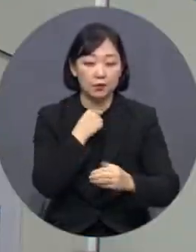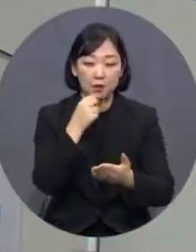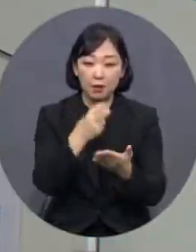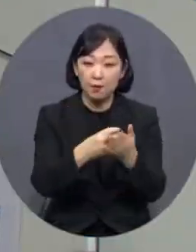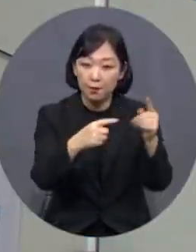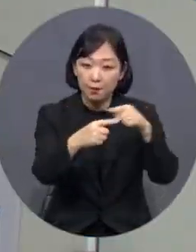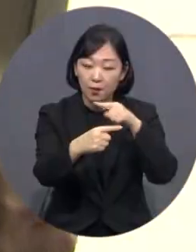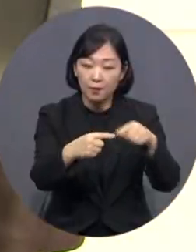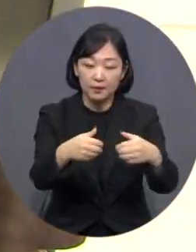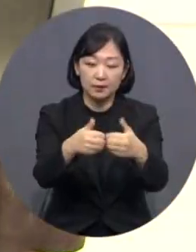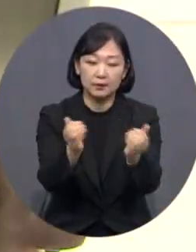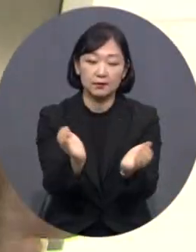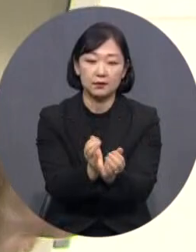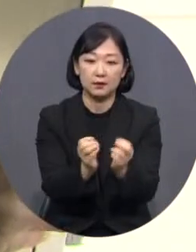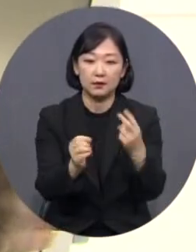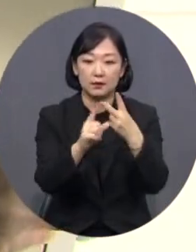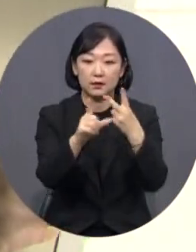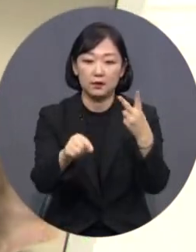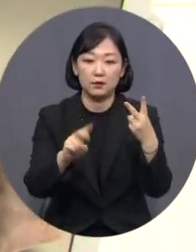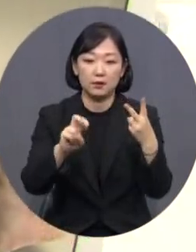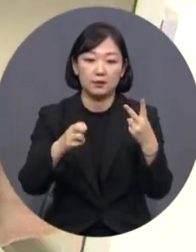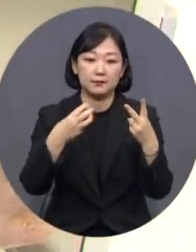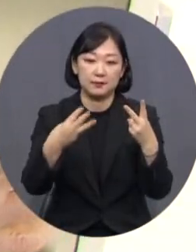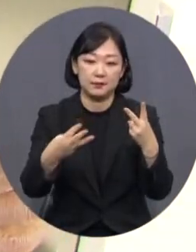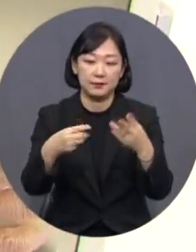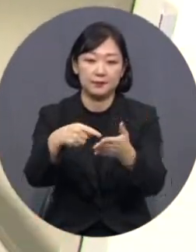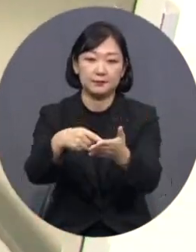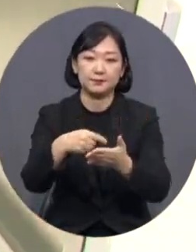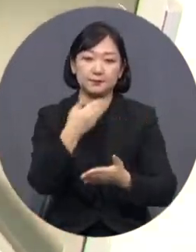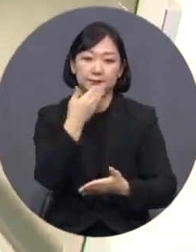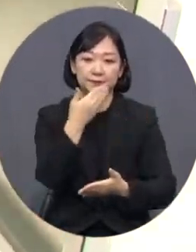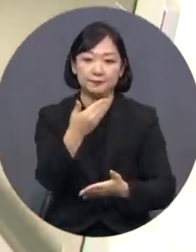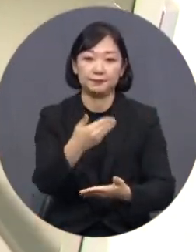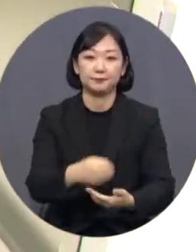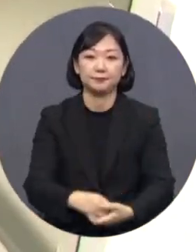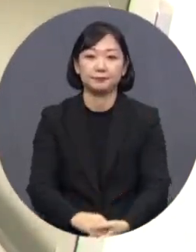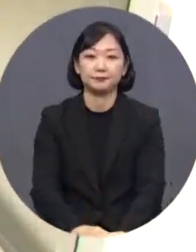단체는 다음 달 23일까지 신청하면 됩니다